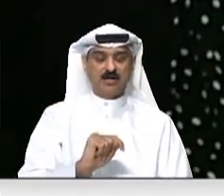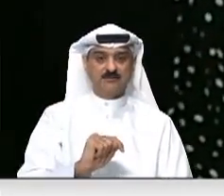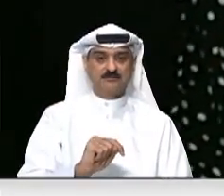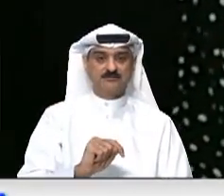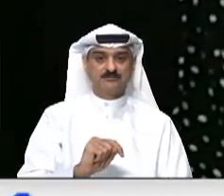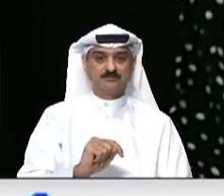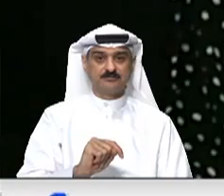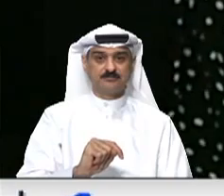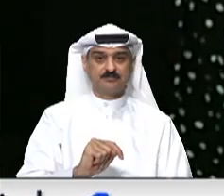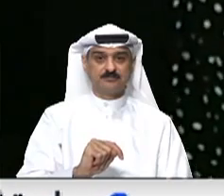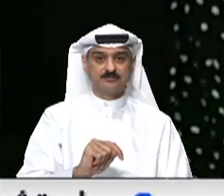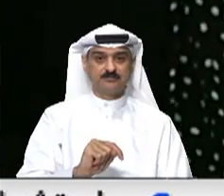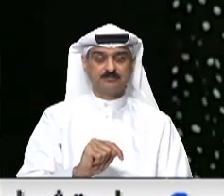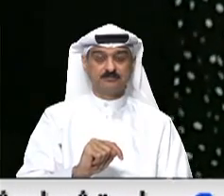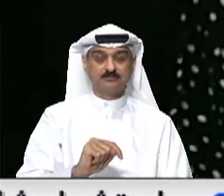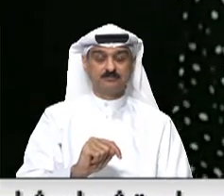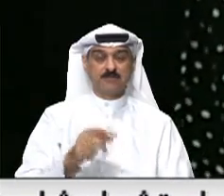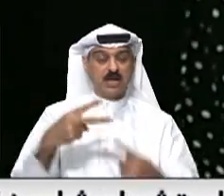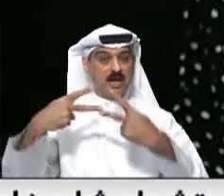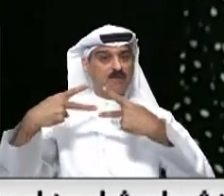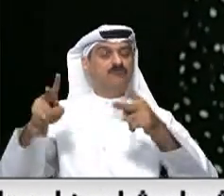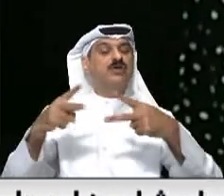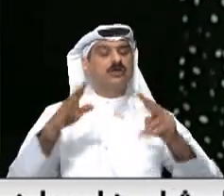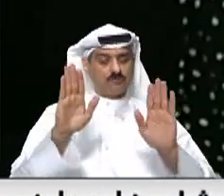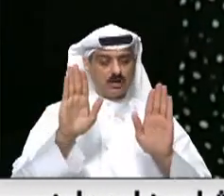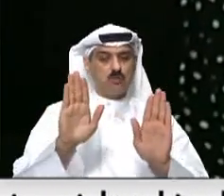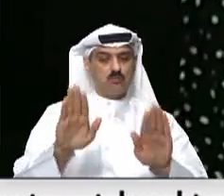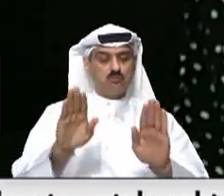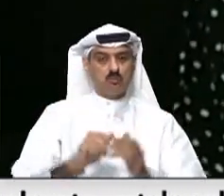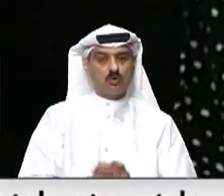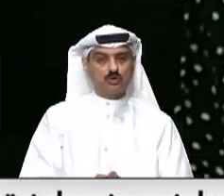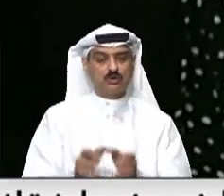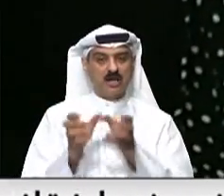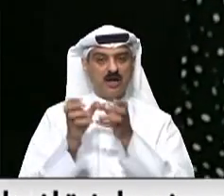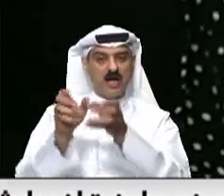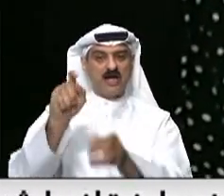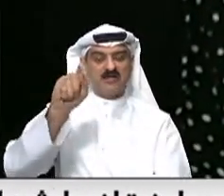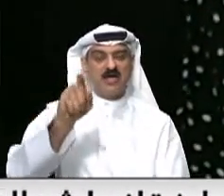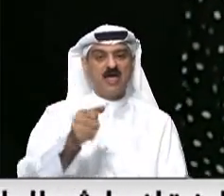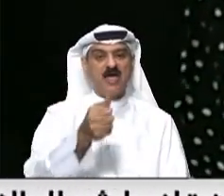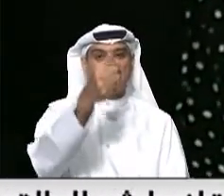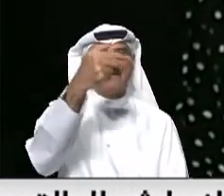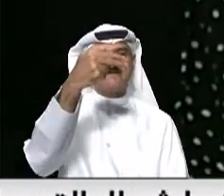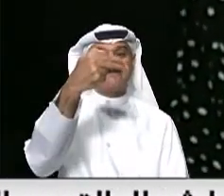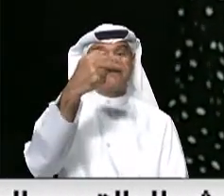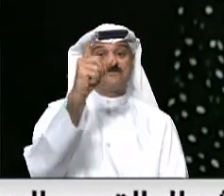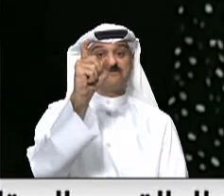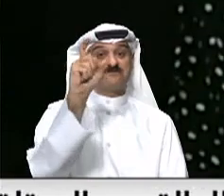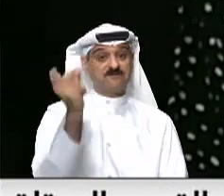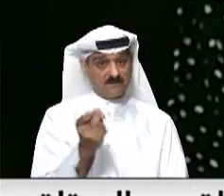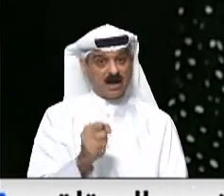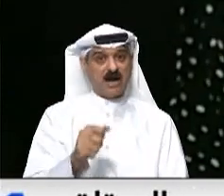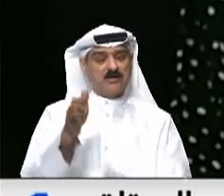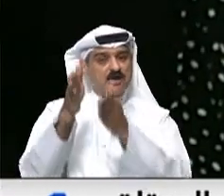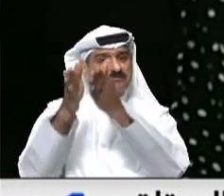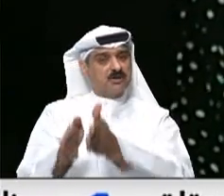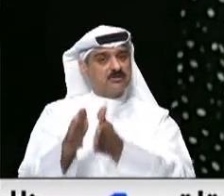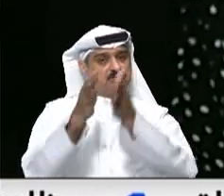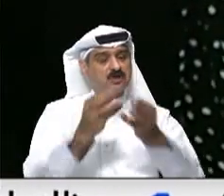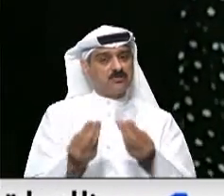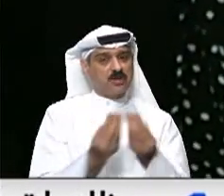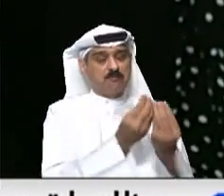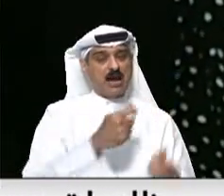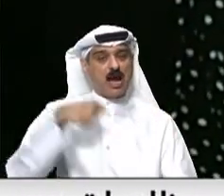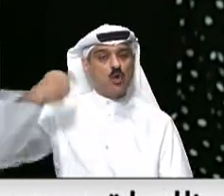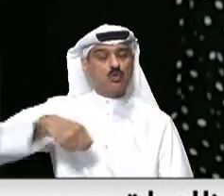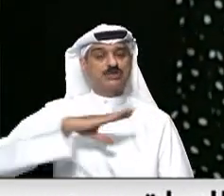كونتراكت أو اتفاق، يعني أن تقوم هذه القوات أن تكون جزء من الهيكل التنظيمي لوزارة الدفاع.